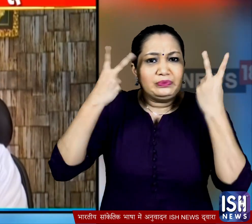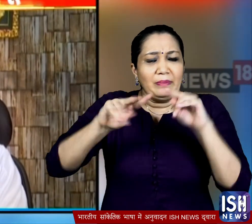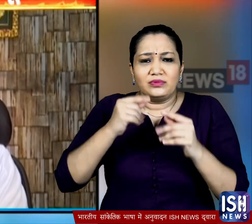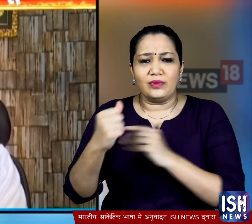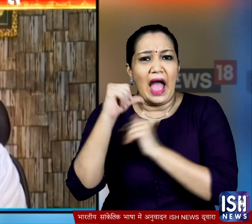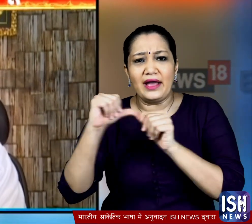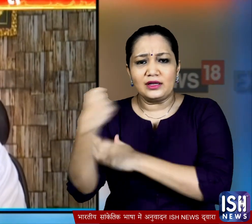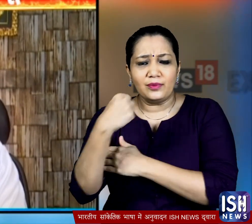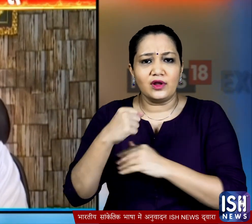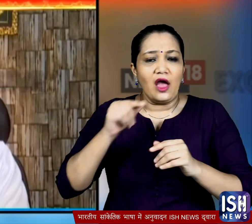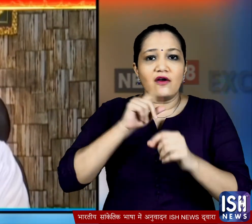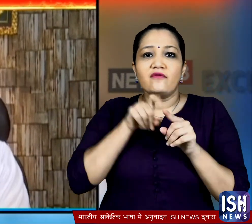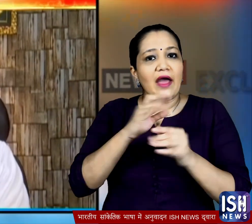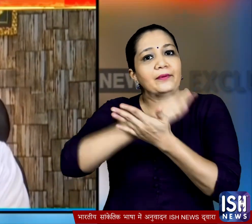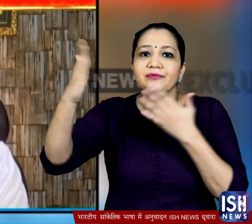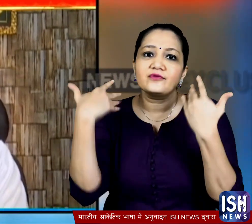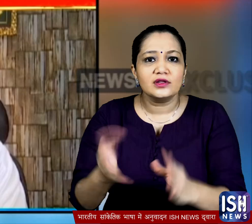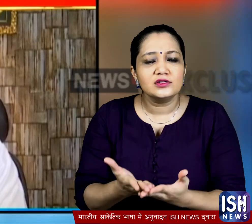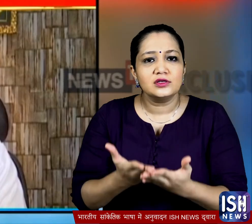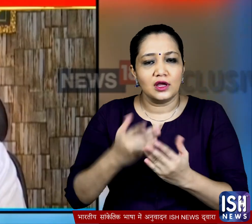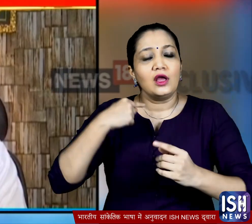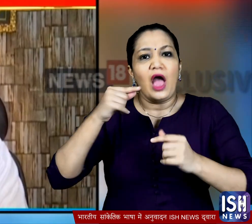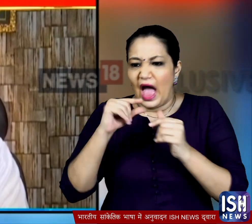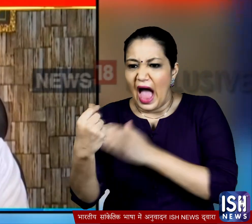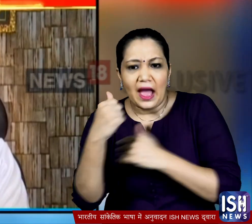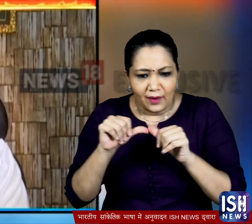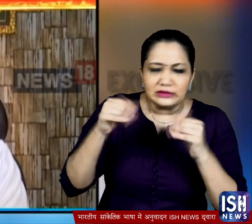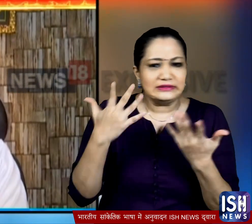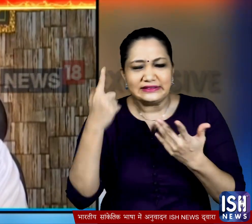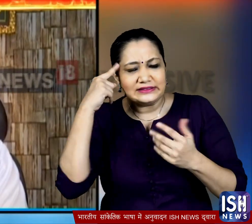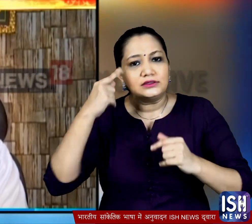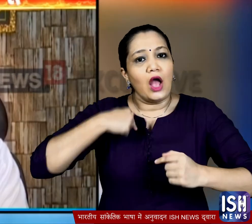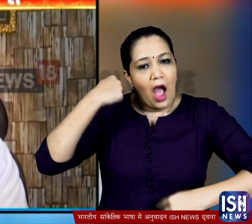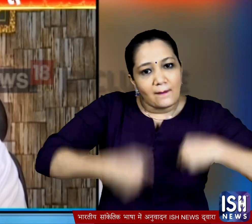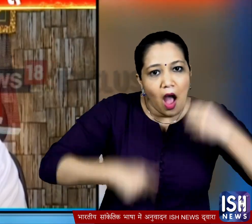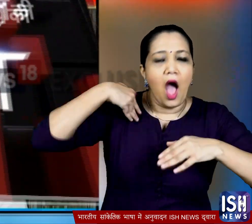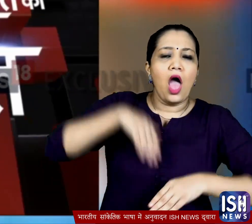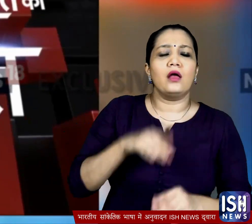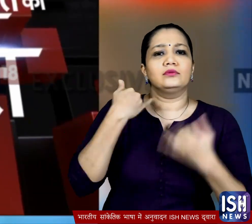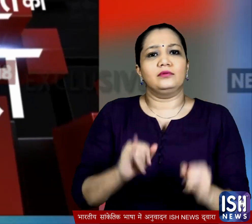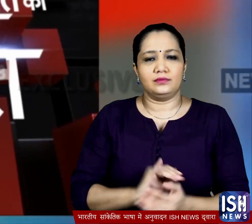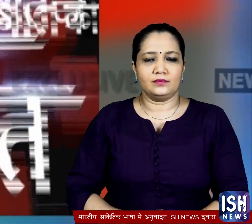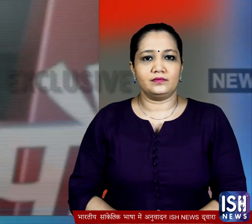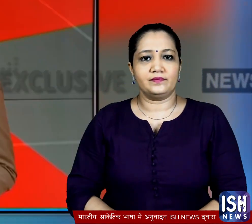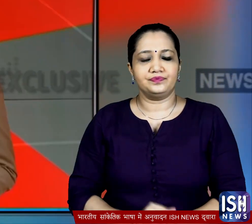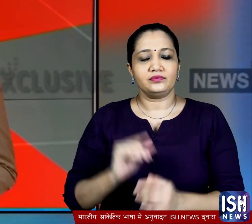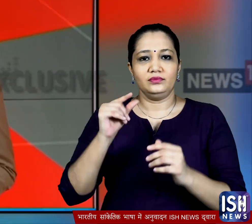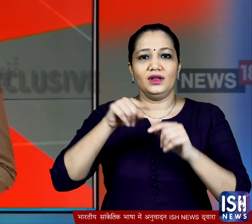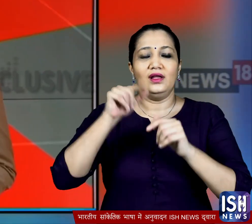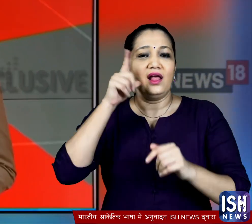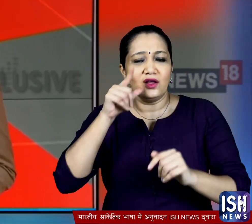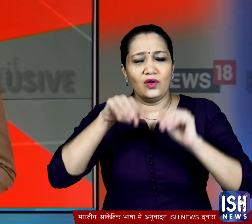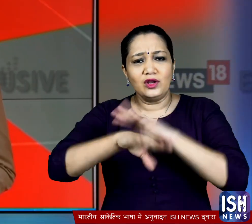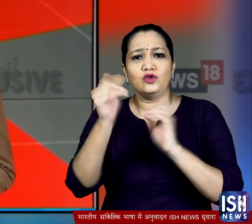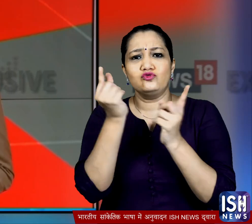होने से क्या हो रहा है कि आपके पास वायरस तो है नहीं, अब ये जो एंटीबॉडीज हैं वो शरीर को ही डैमेज कर रही हैं। लखनऊ में यूपी